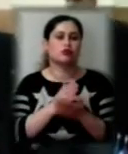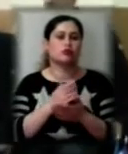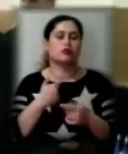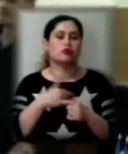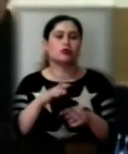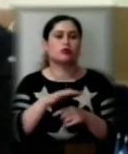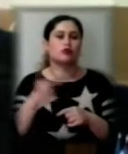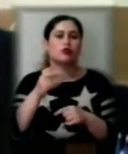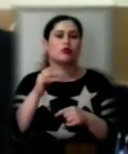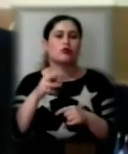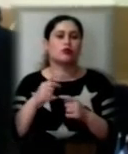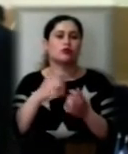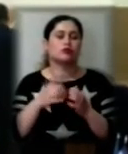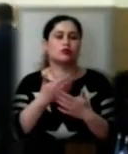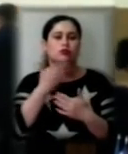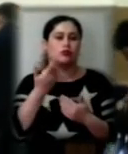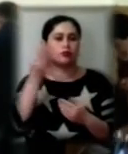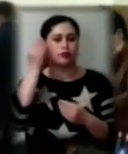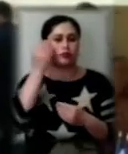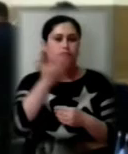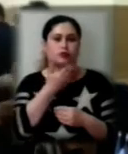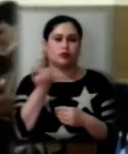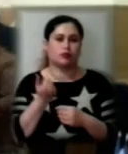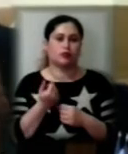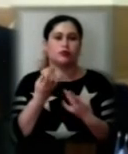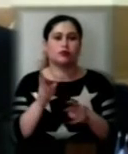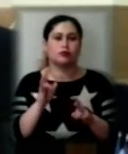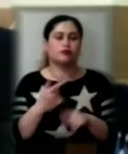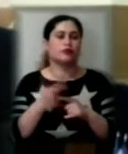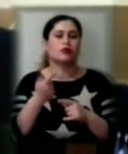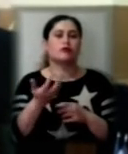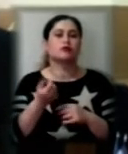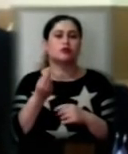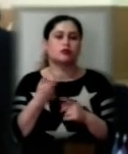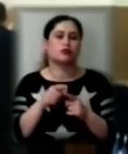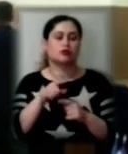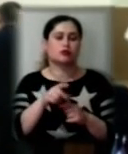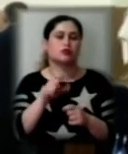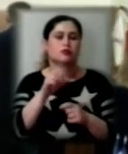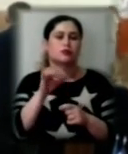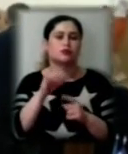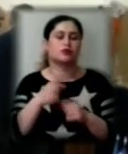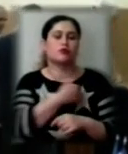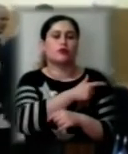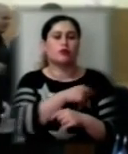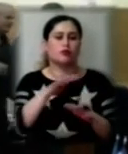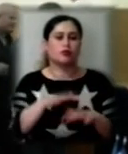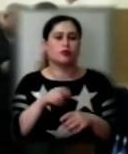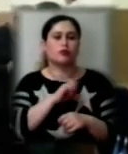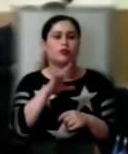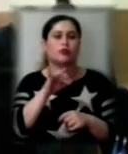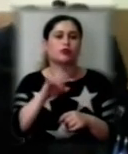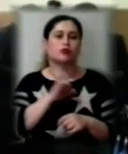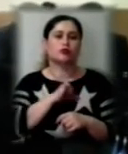міста Херсон є абсолютно неприпустимим кроком. Де взяти ресурс на те, щоб забезпечити лікарів міської протитуберкульозної поліклініки?